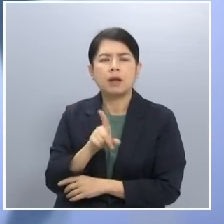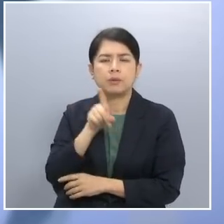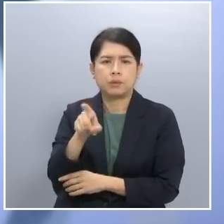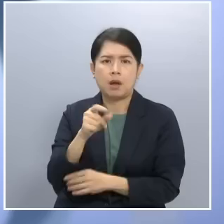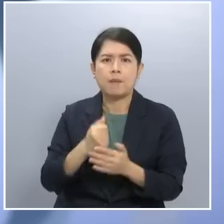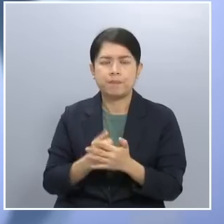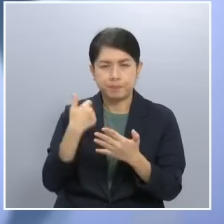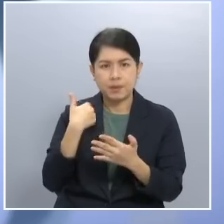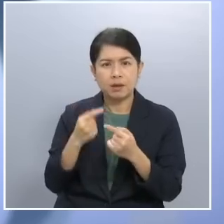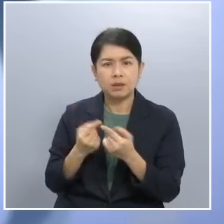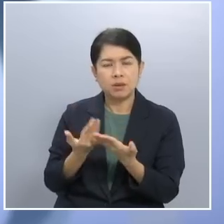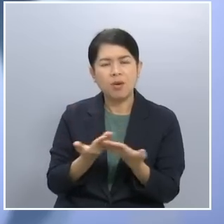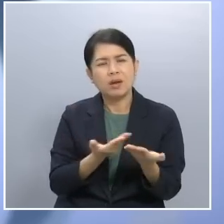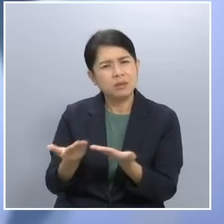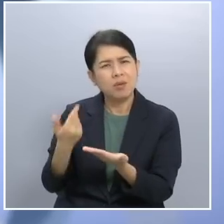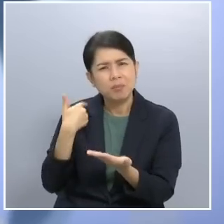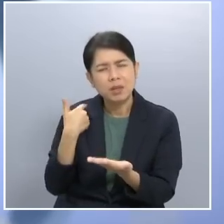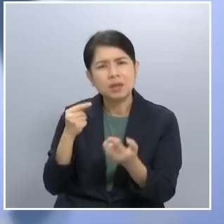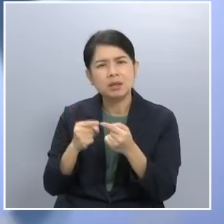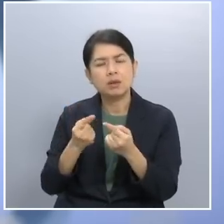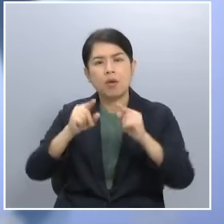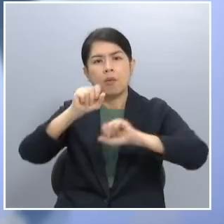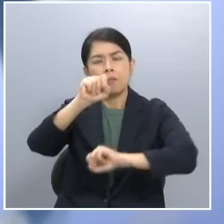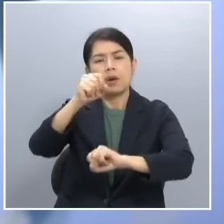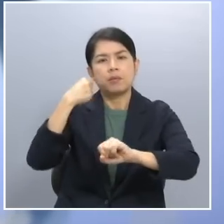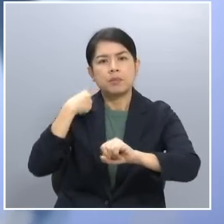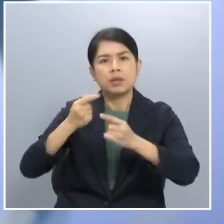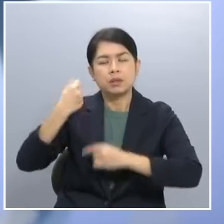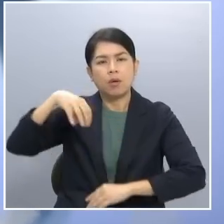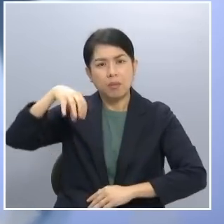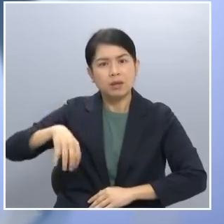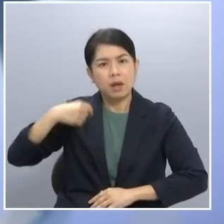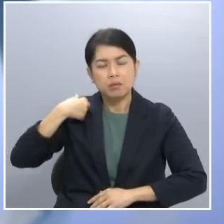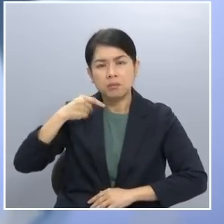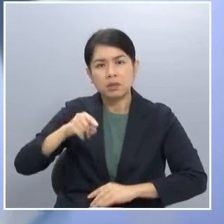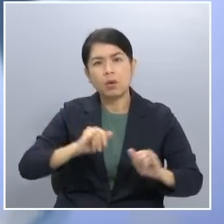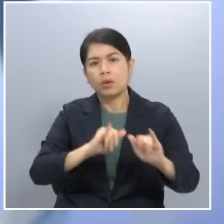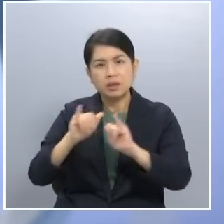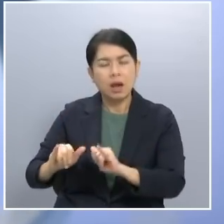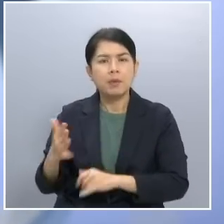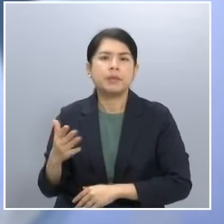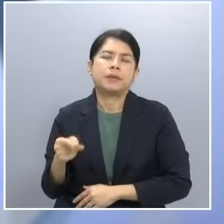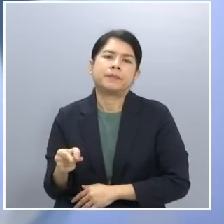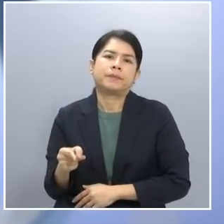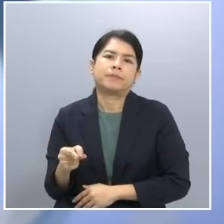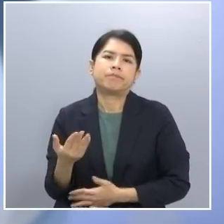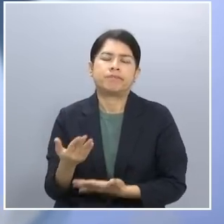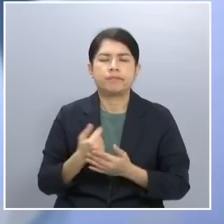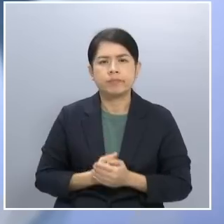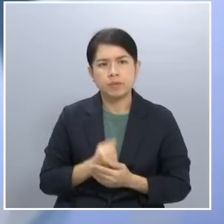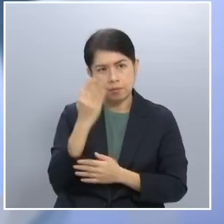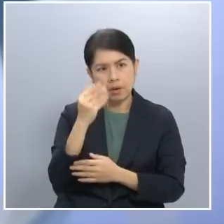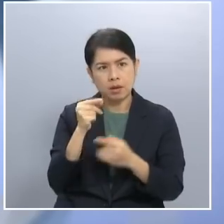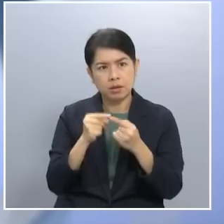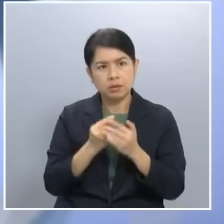ก็แล้วอะไรก็แล้วเขาก็ไม่ออกเนี่ยฮะแล้วยังไปบอกเขาอาจจะเสียงแข็งกล้าวก็เลยถูกยิงเห็นใจลุง